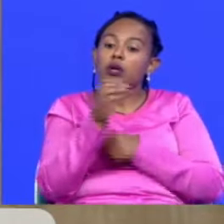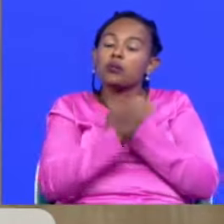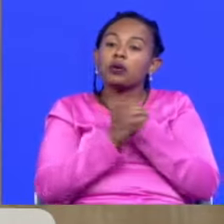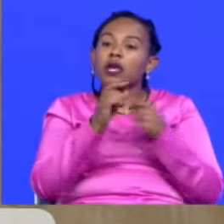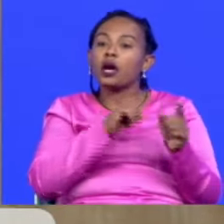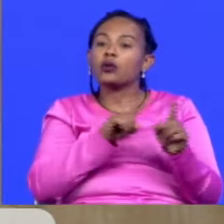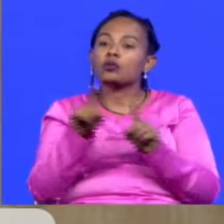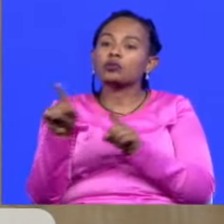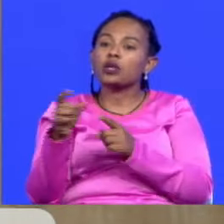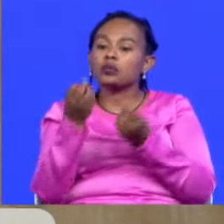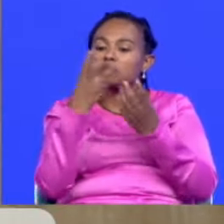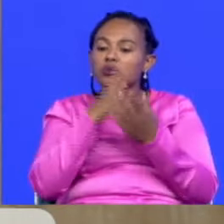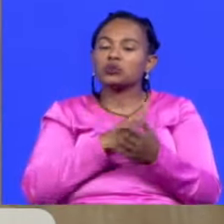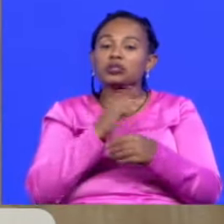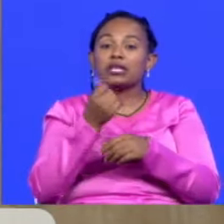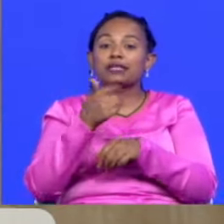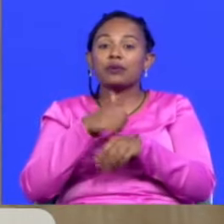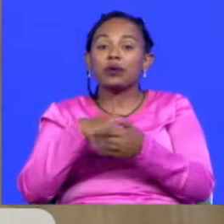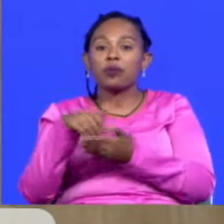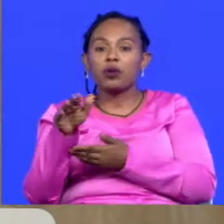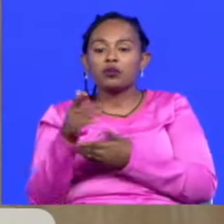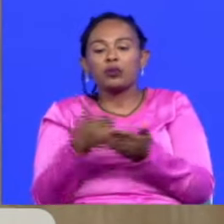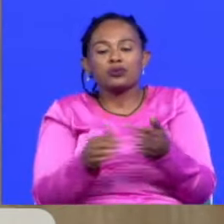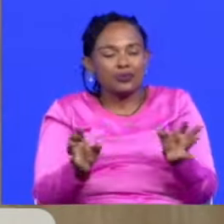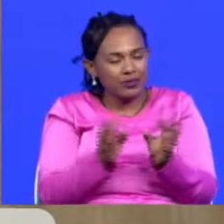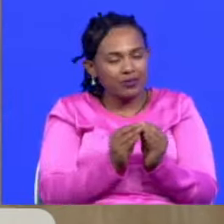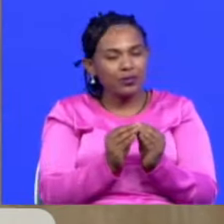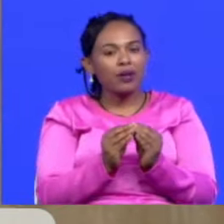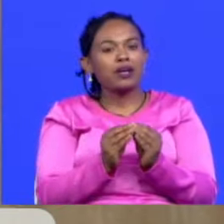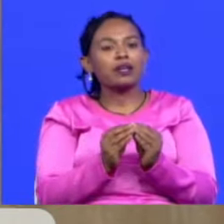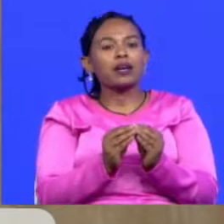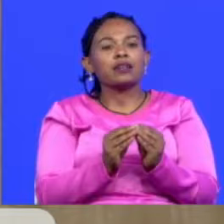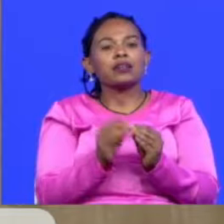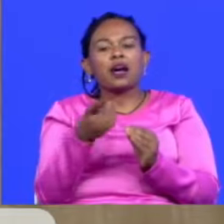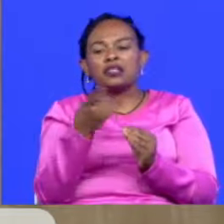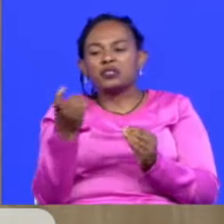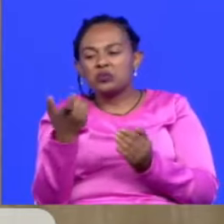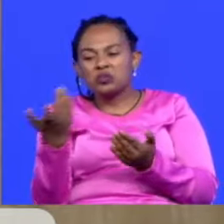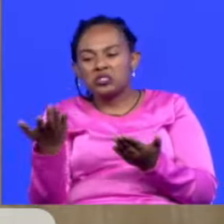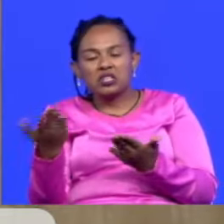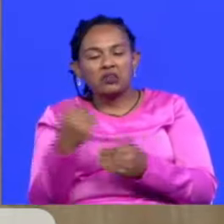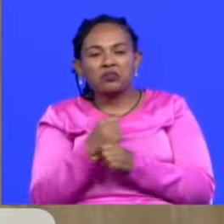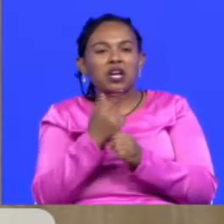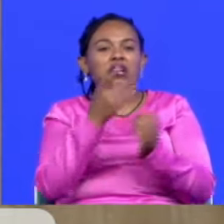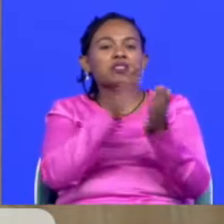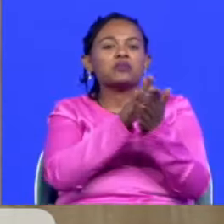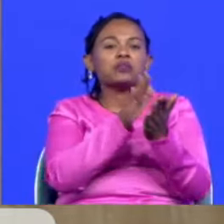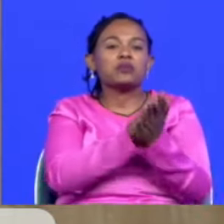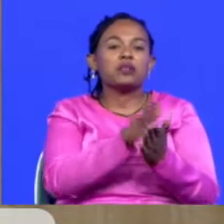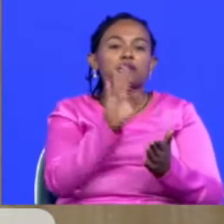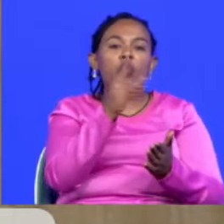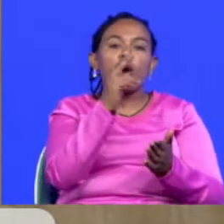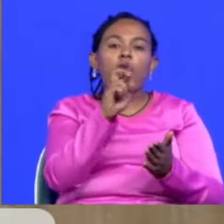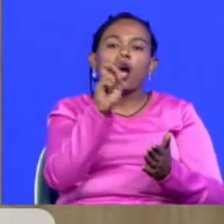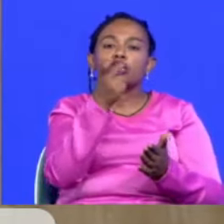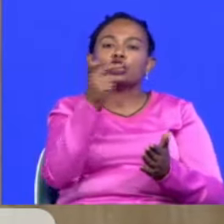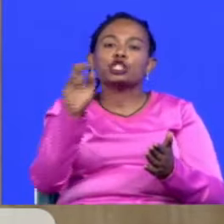በጣም ብዙ ወጪ ይወጣል። ብር ከምናባክን እሱን ሰብሰብ አድርገን አንድ ኪሎ ሜትር ወኮይ ብንሰራበት፣ አንድ ትምህርት ቤት መቋደሾ ብንሰራ ህዝቡ